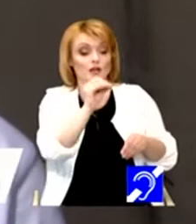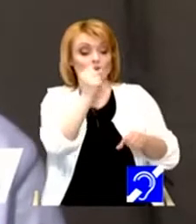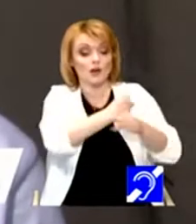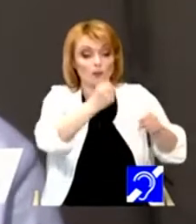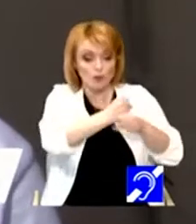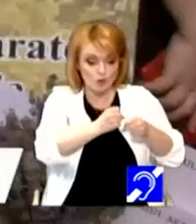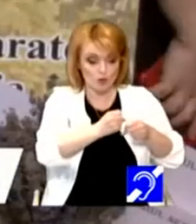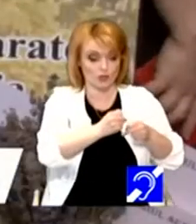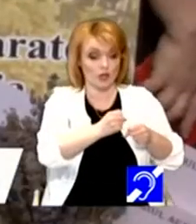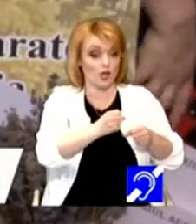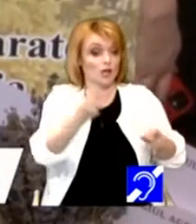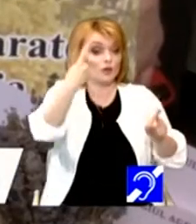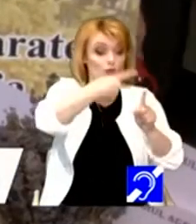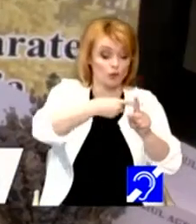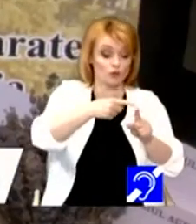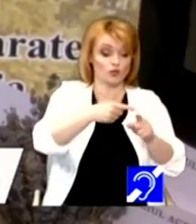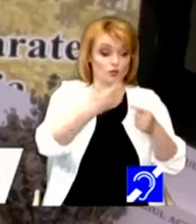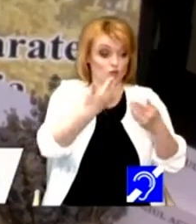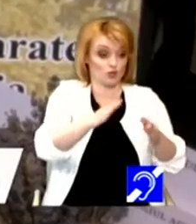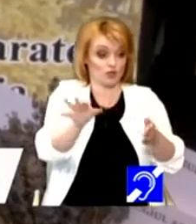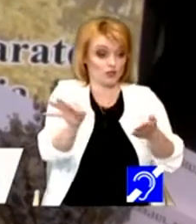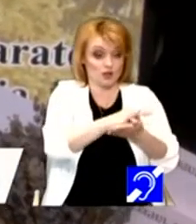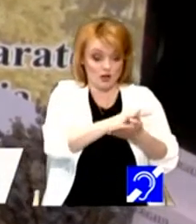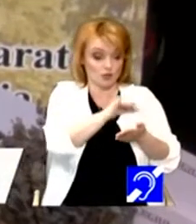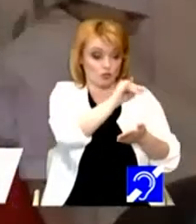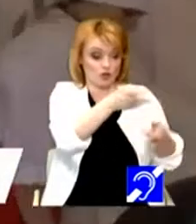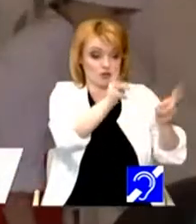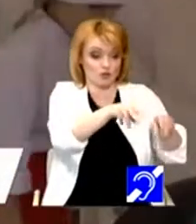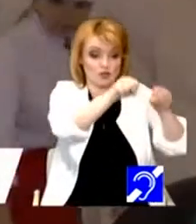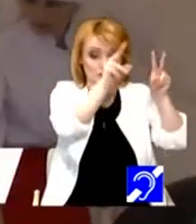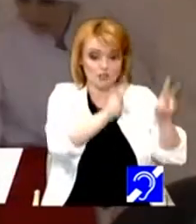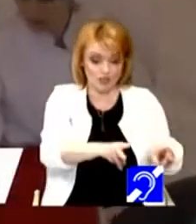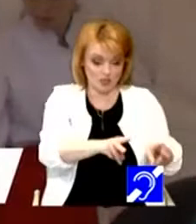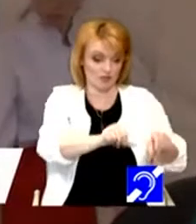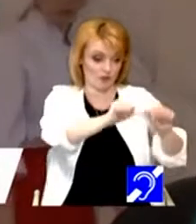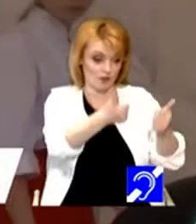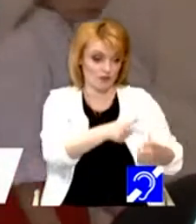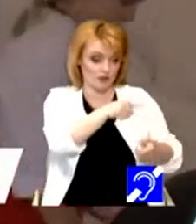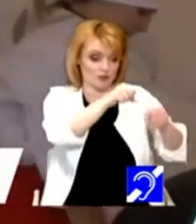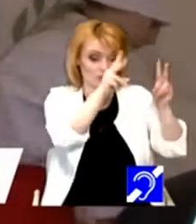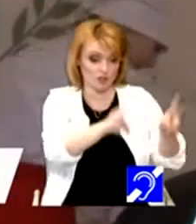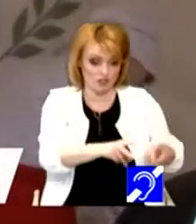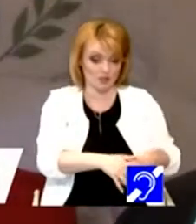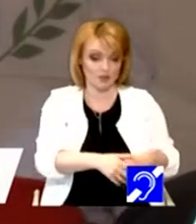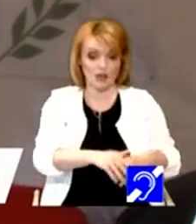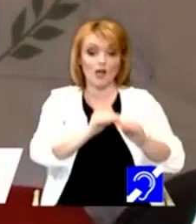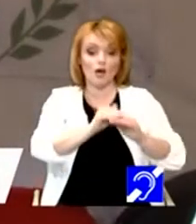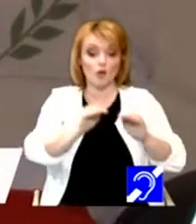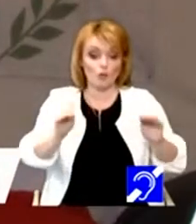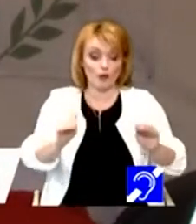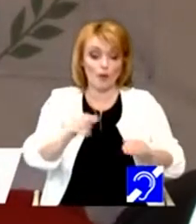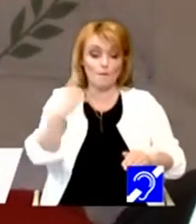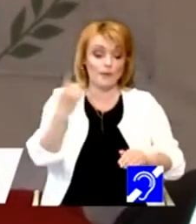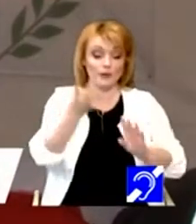după cerințele lor, pentru că sunt întreprinderi specifice. Elevii sunt asigurați, în primul rând, cu locul de